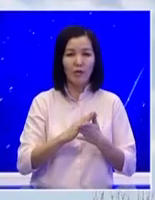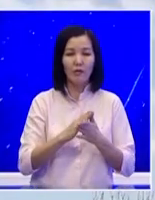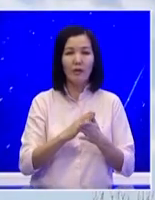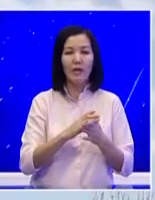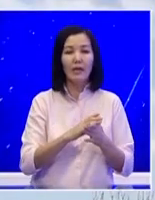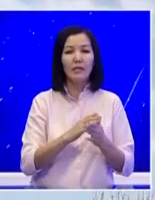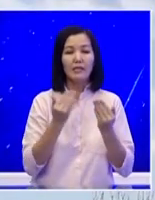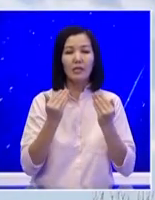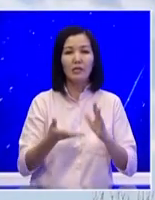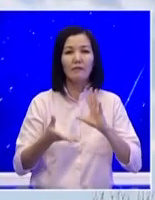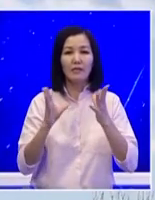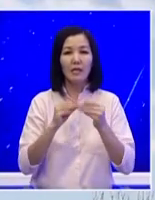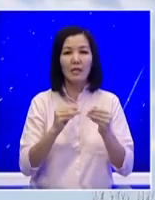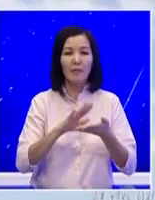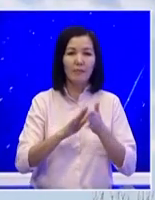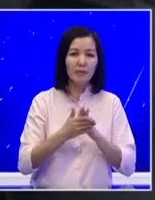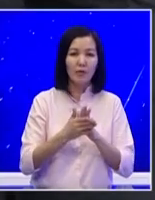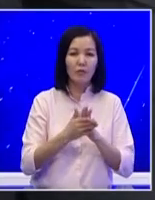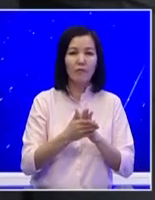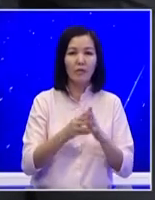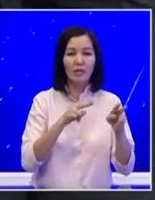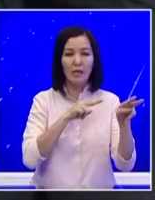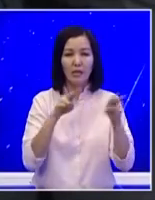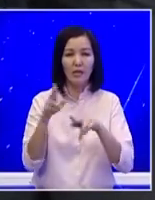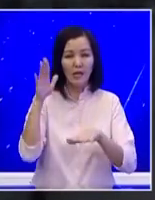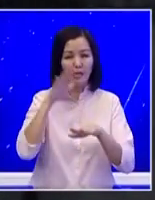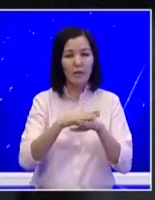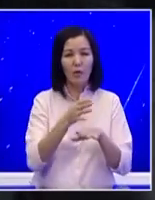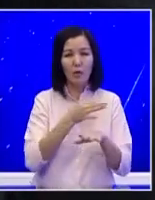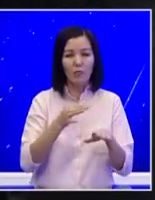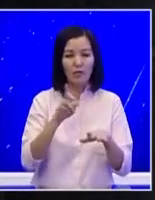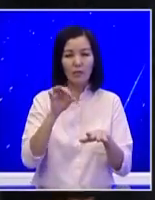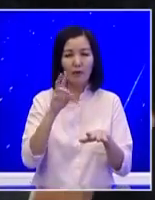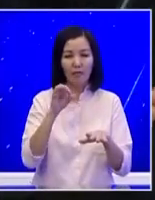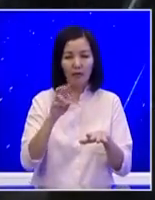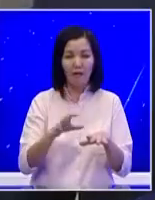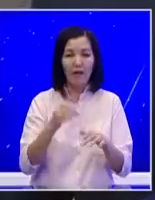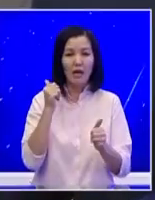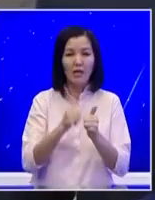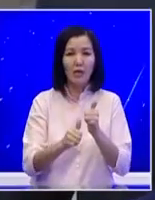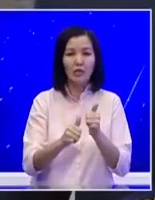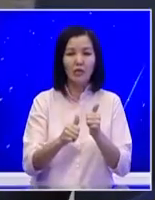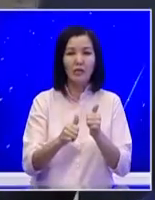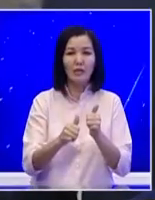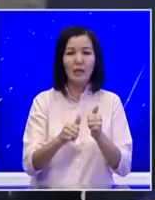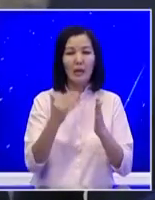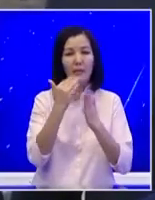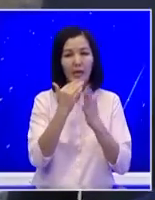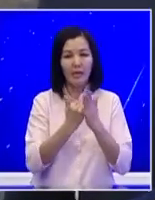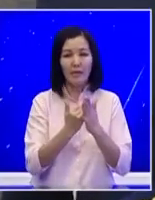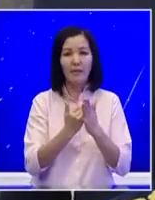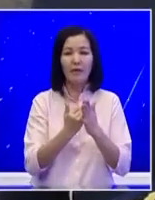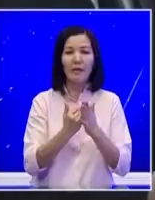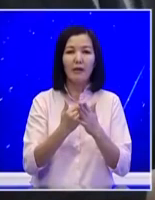Эксцессов нет. Да и в целом обстановка находится на личном контроле акима области Амандыка Баталова. Каждый пункт программы профилактики